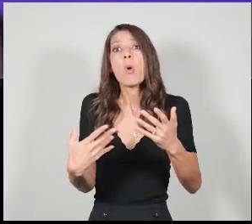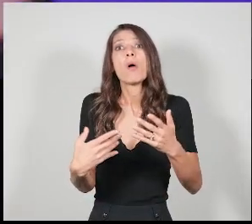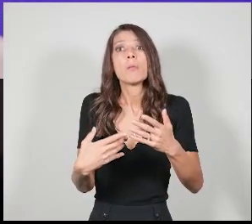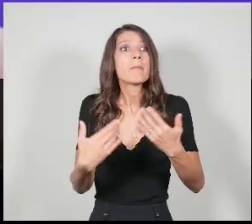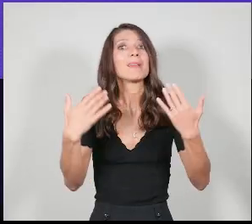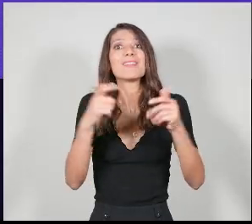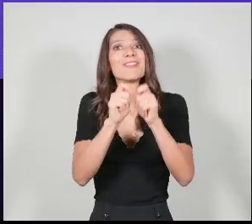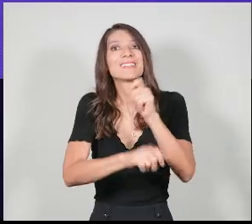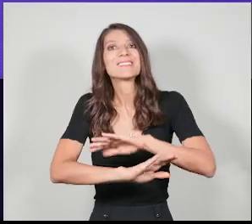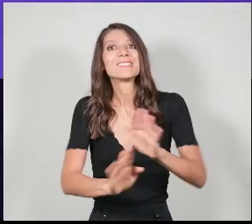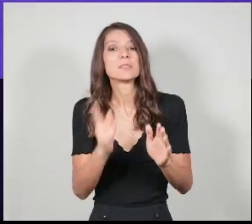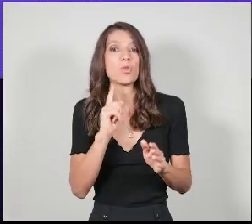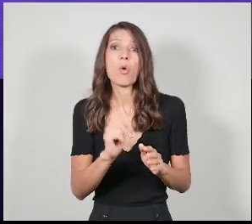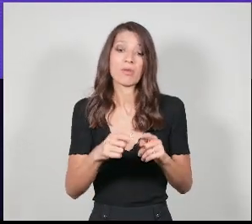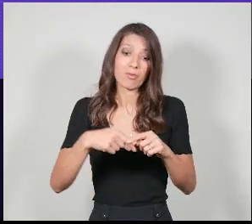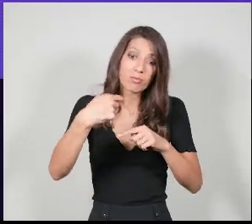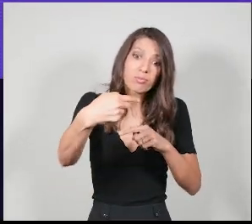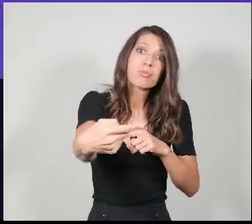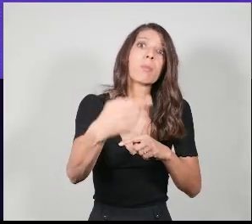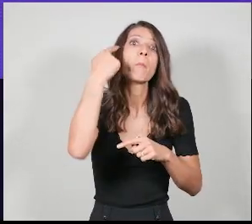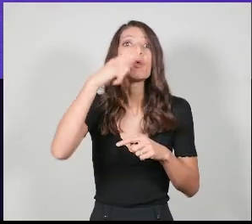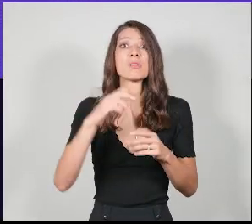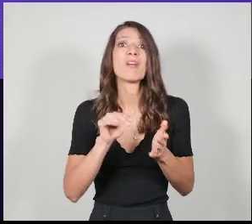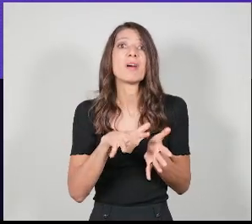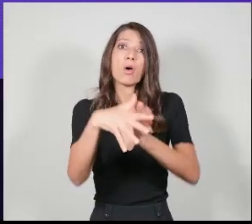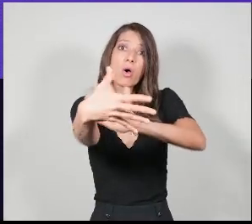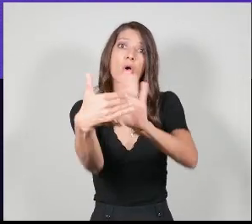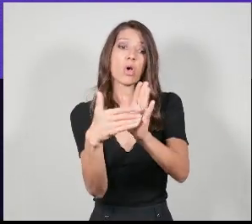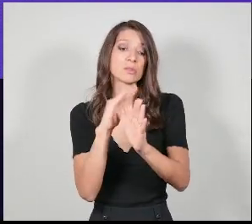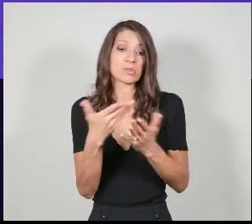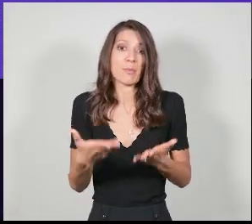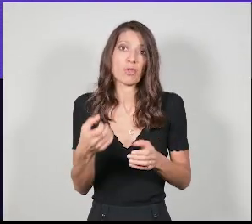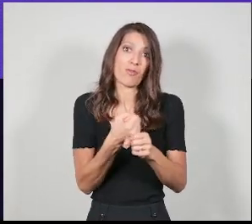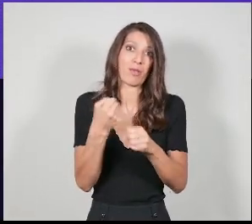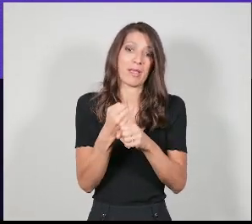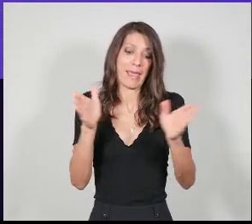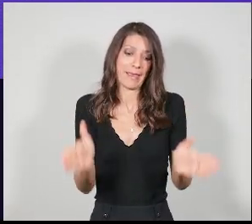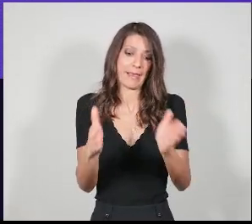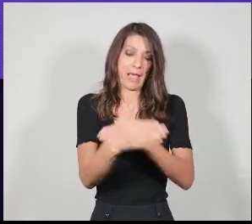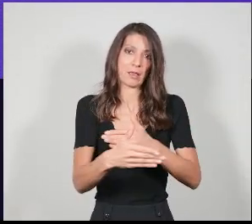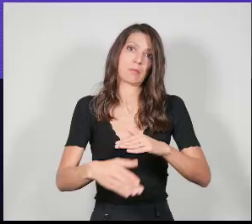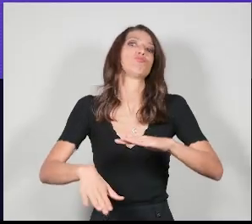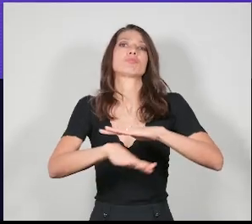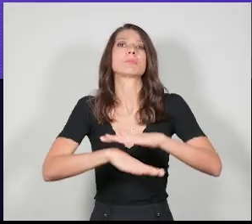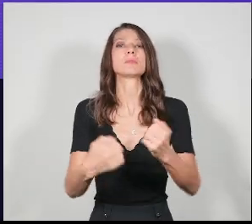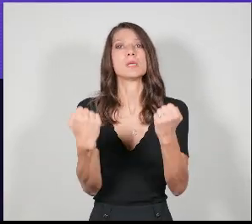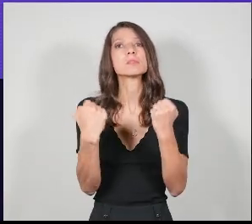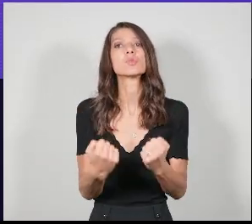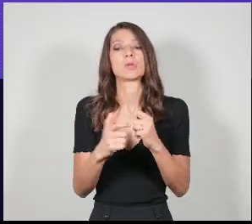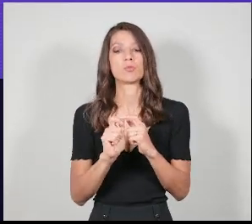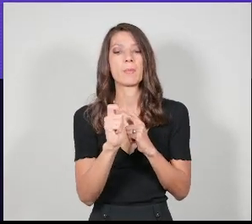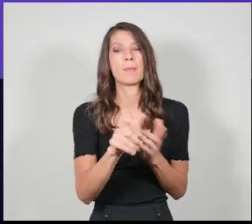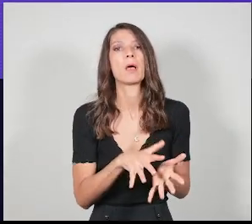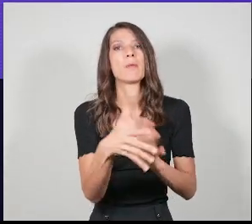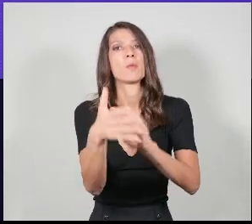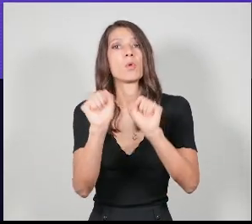donc de donner ce cadre qui soit beaucoup plus souple et avec par contre un socle commun qui est cette modularité, qui est le fait qu'on